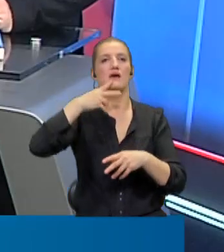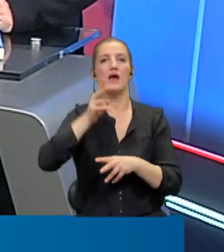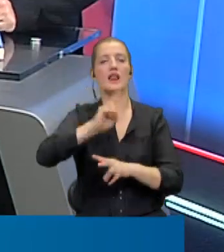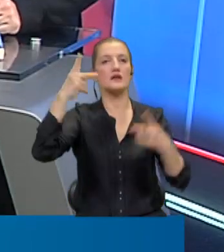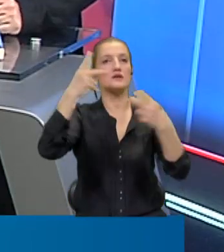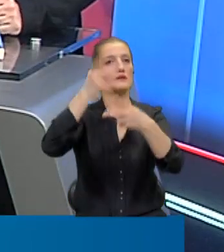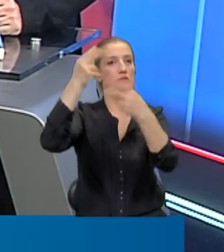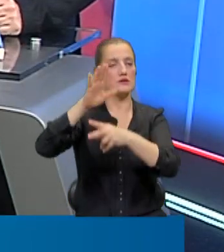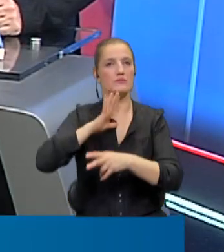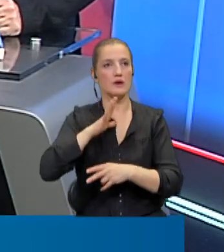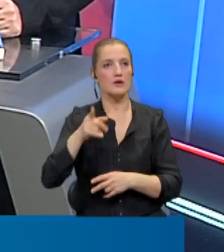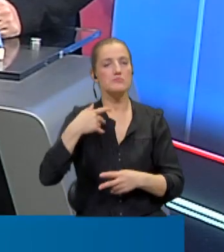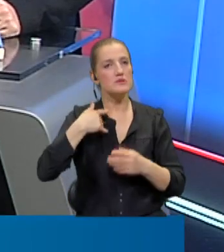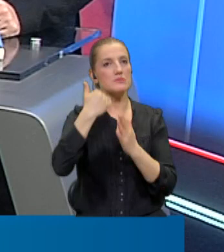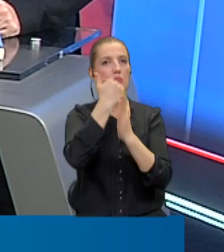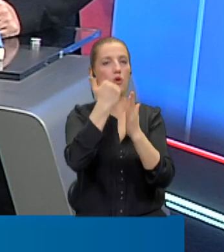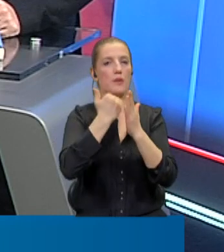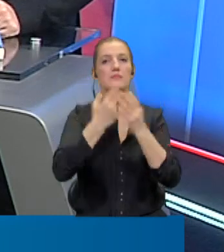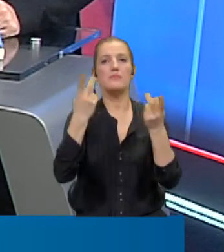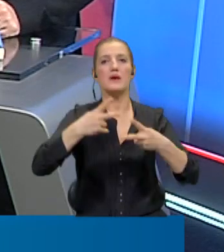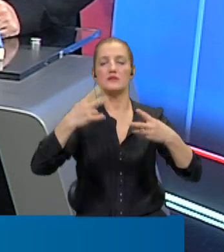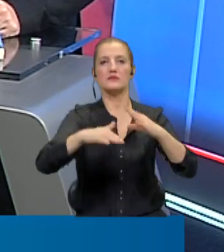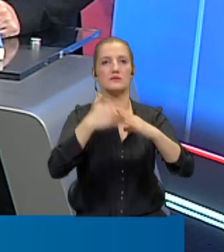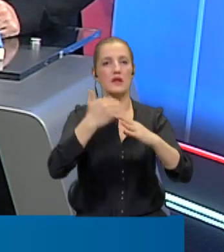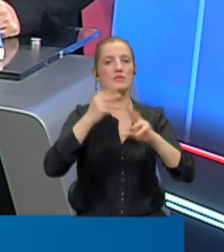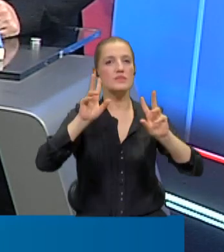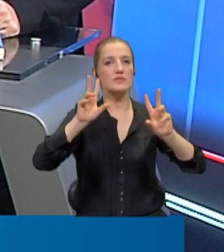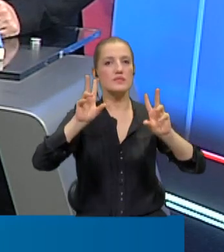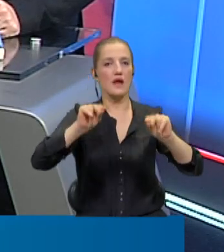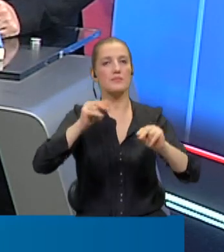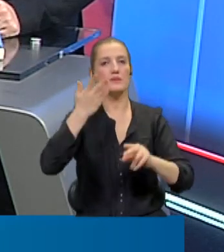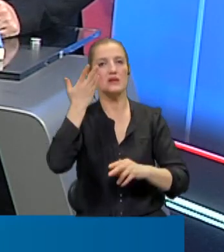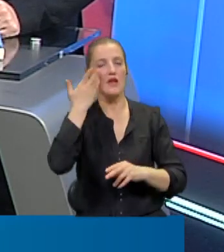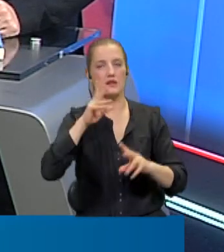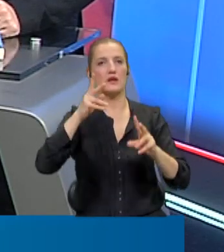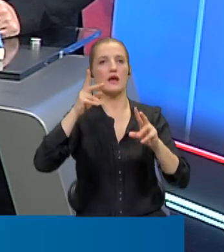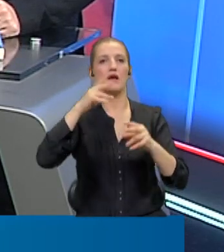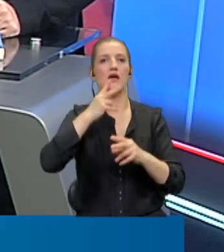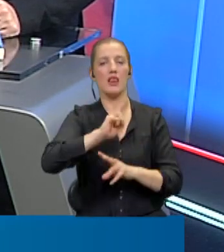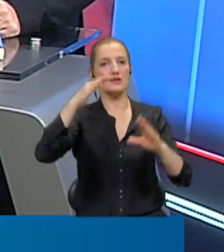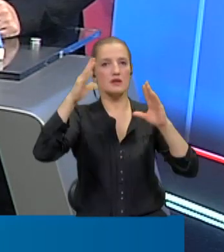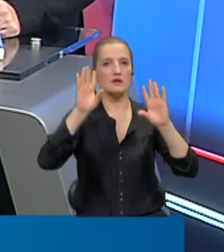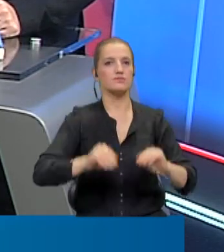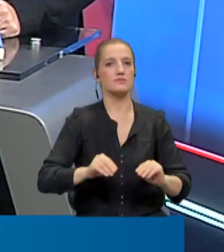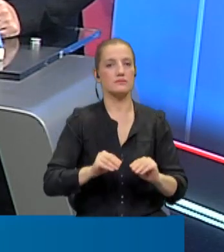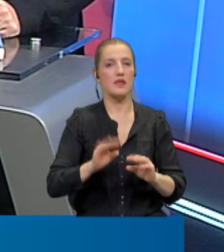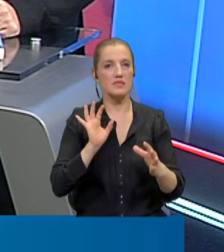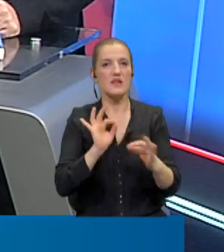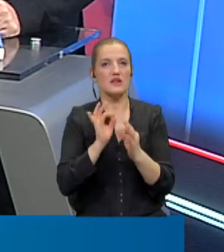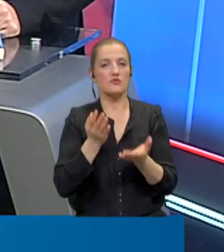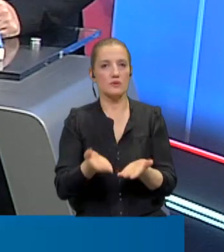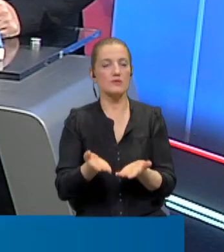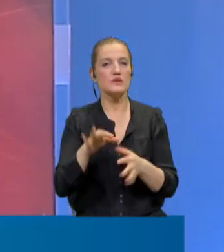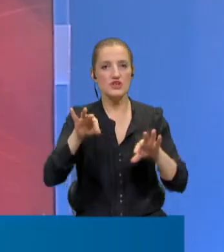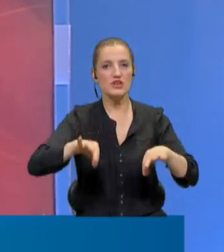programı çok denk geliyor biliyorsun abi mesaj geliyor ya tam izleyecektik birden elektrik gitti diye tesadüf bu ya